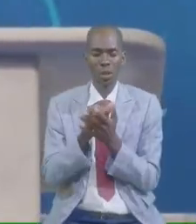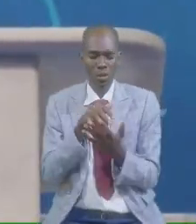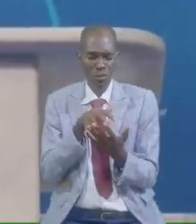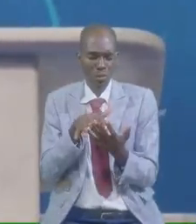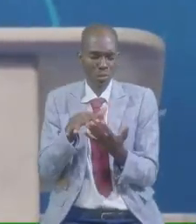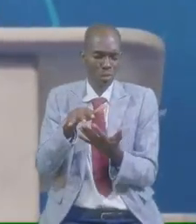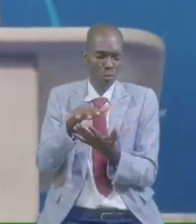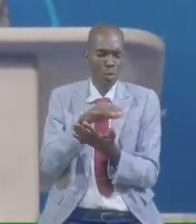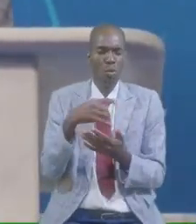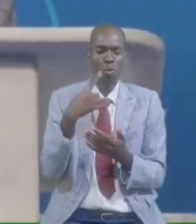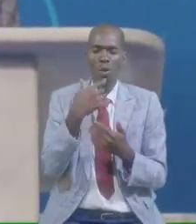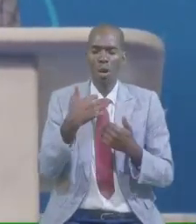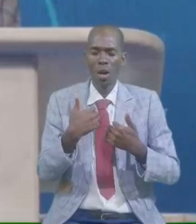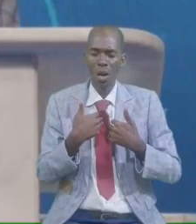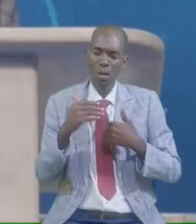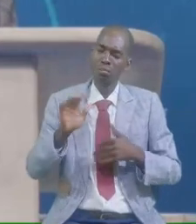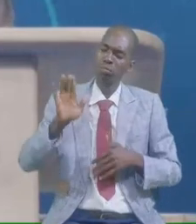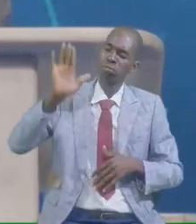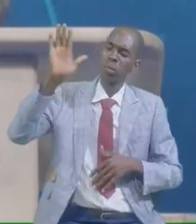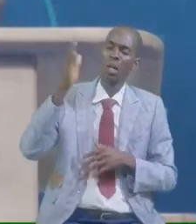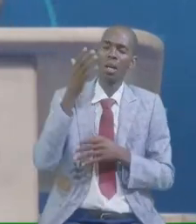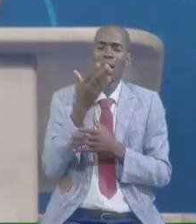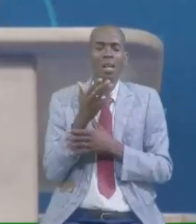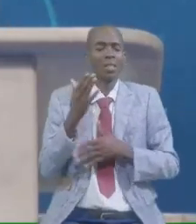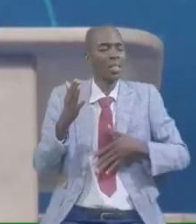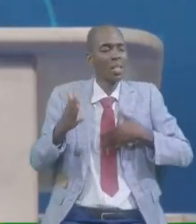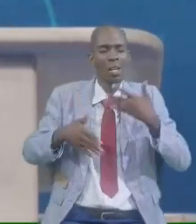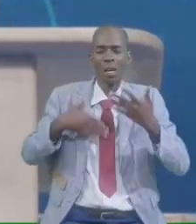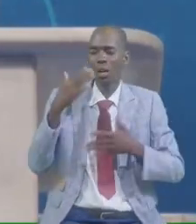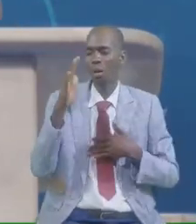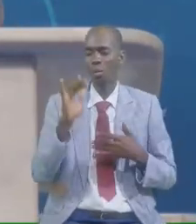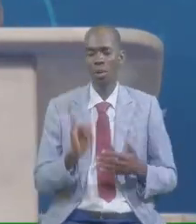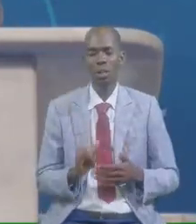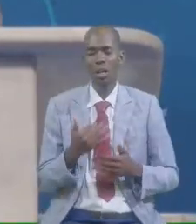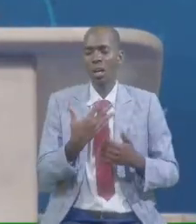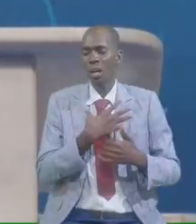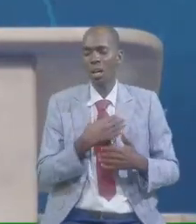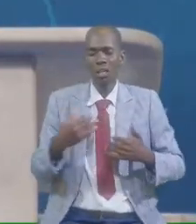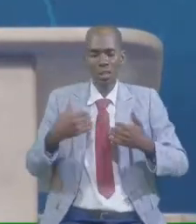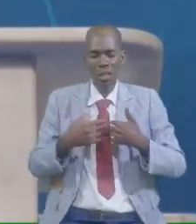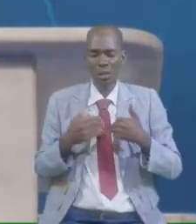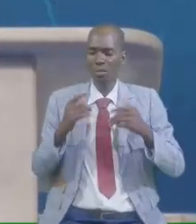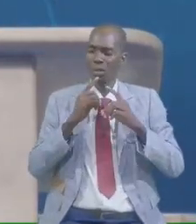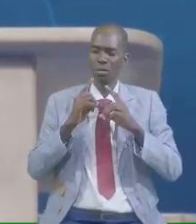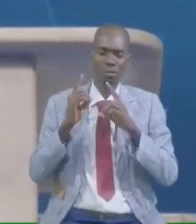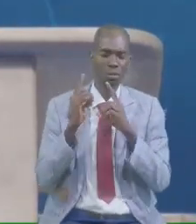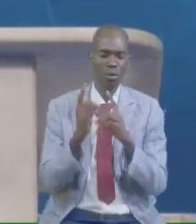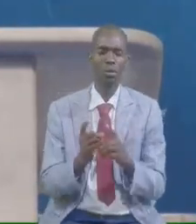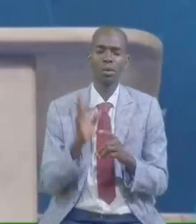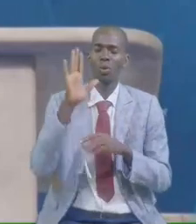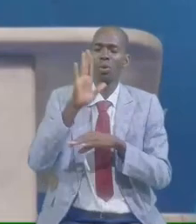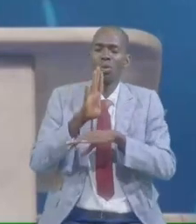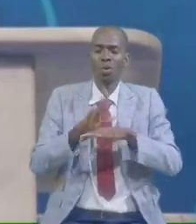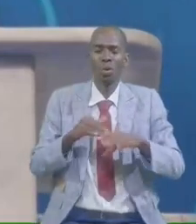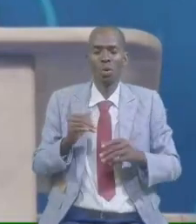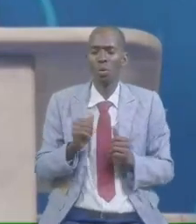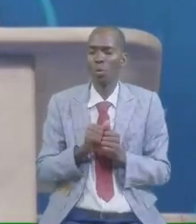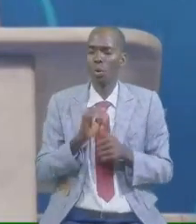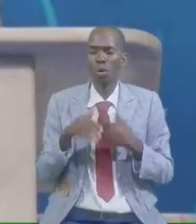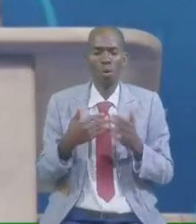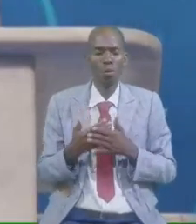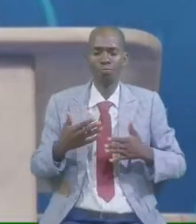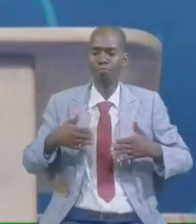Ces gens-là qui ont répondu joyeusement et ont répondu joyeusement. Ils ont répondu